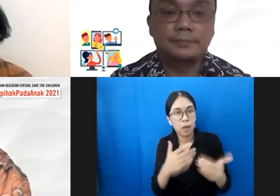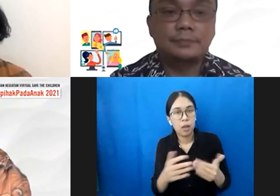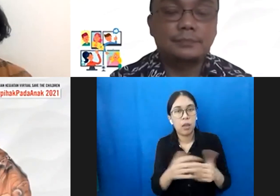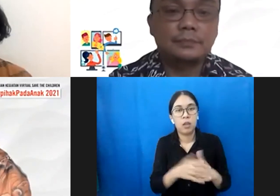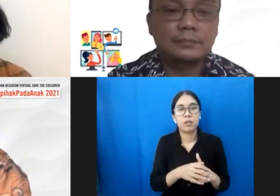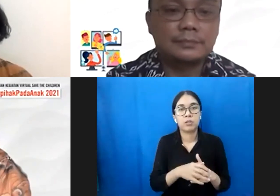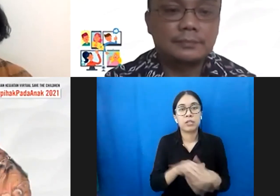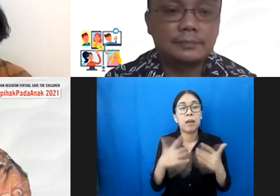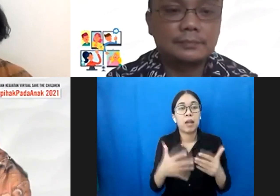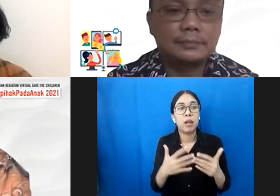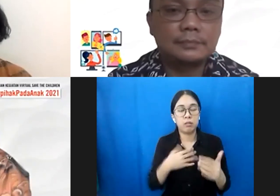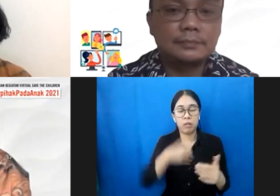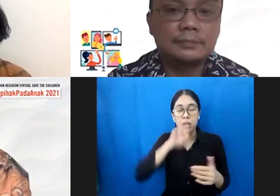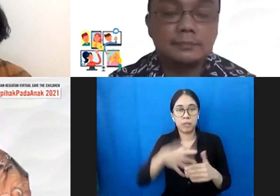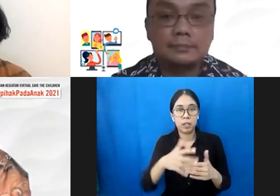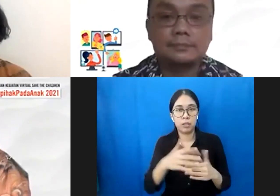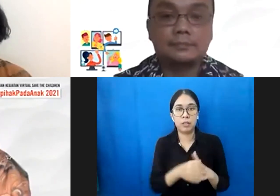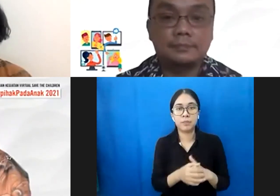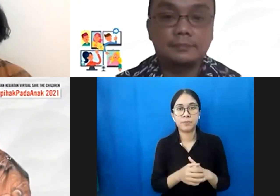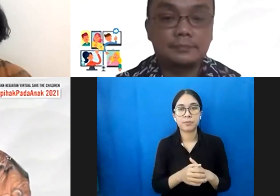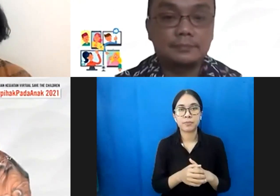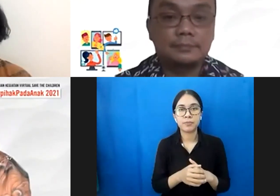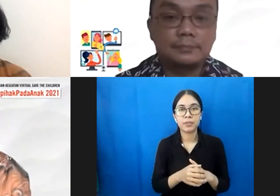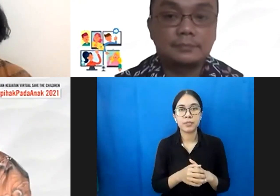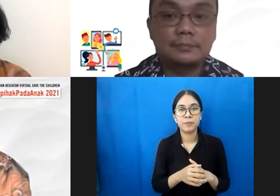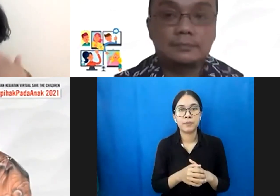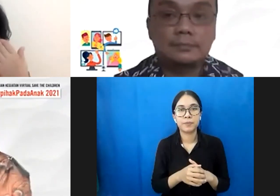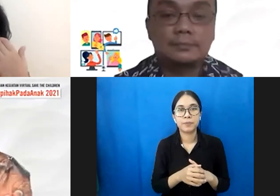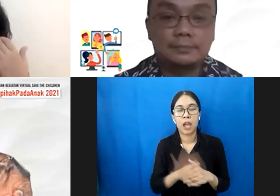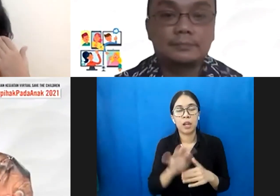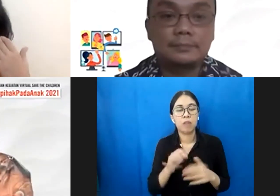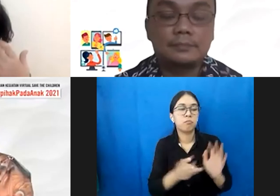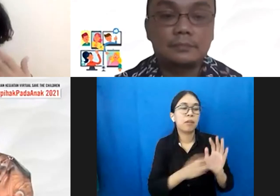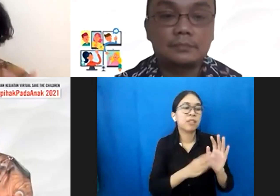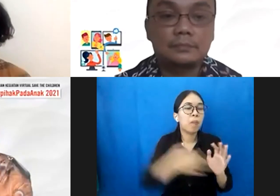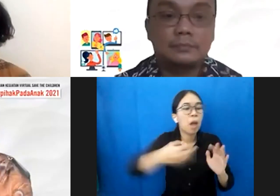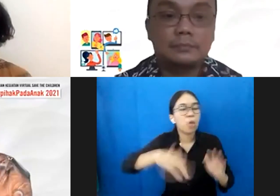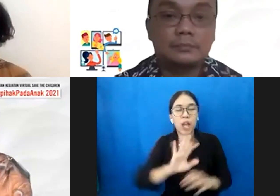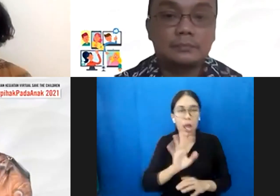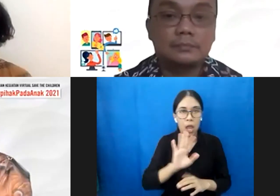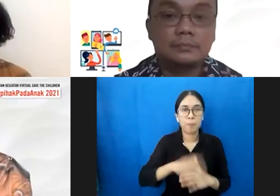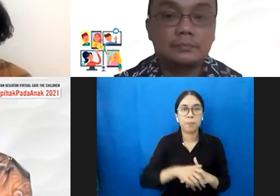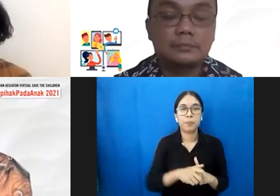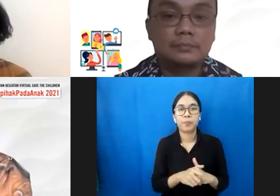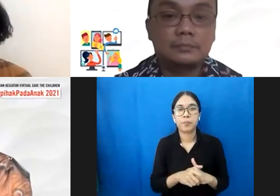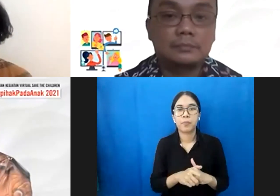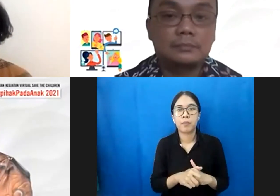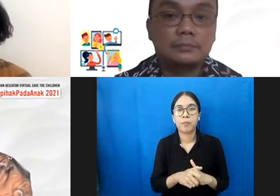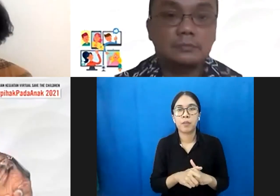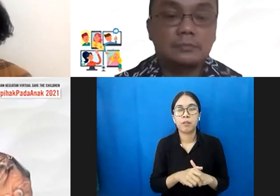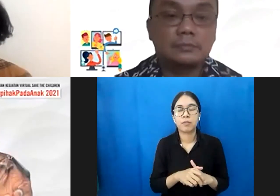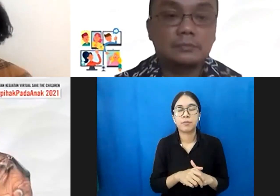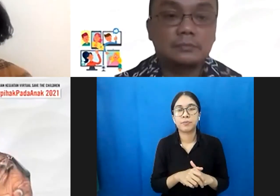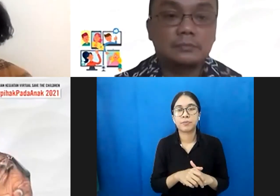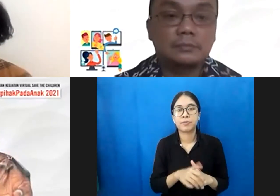bagaimana kita menyampaikannya agar kemudian tidak menimbulkan masalah baru gitu misalnya itu. Jadi ada beberapa hal, dan itu